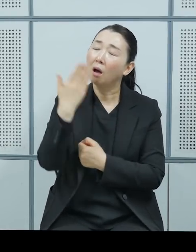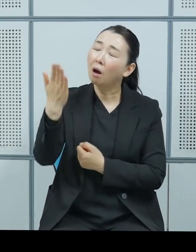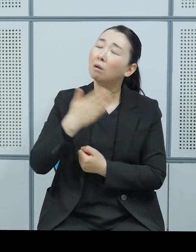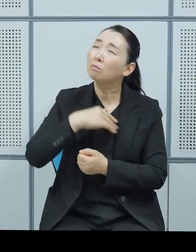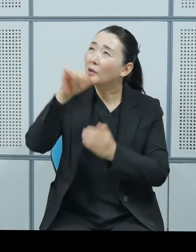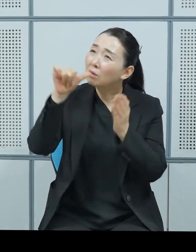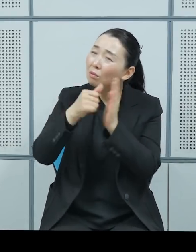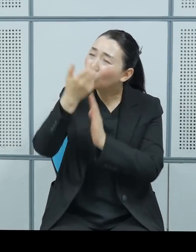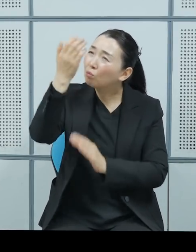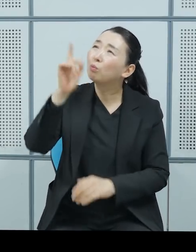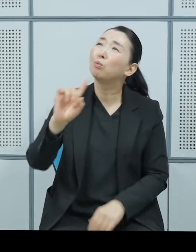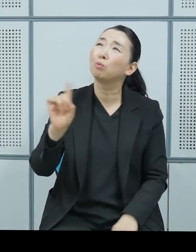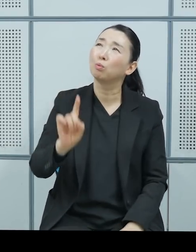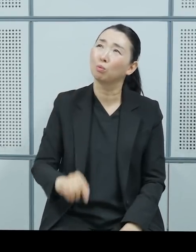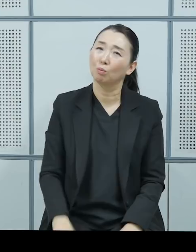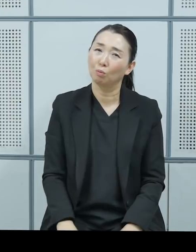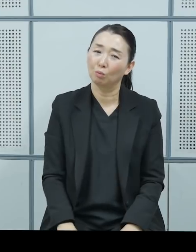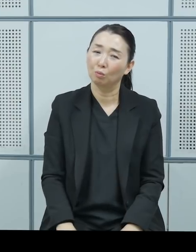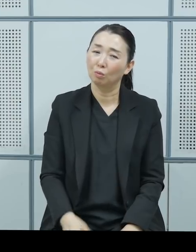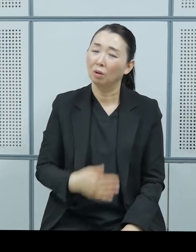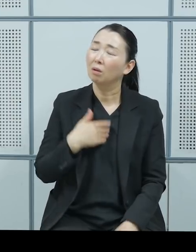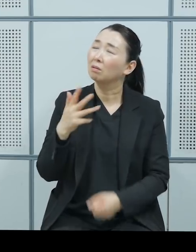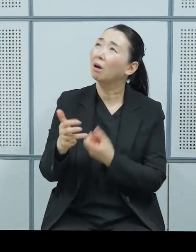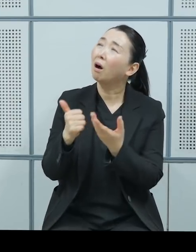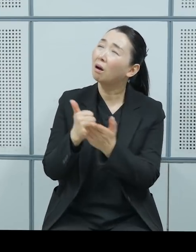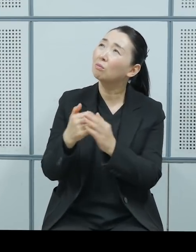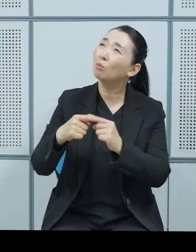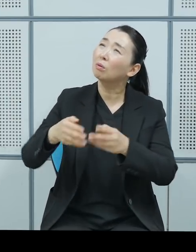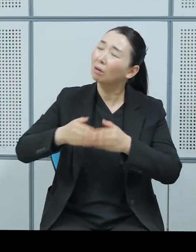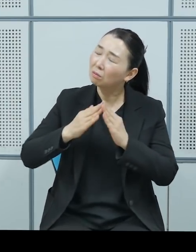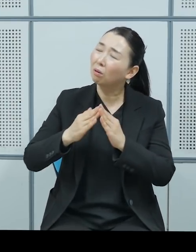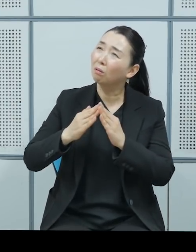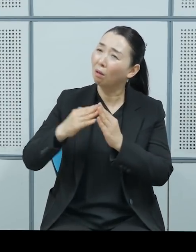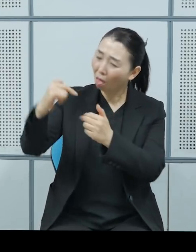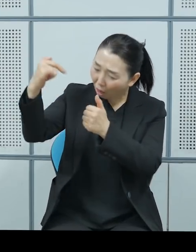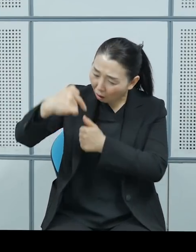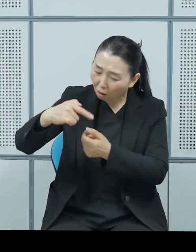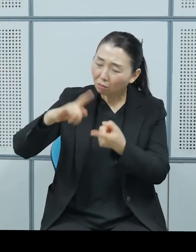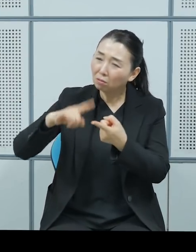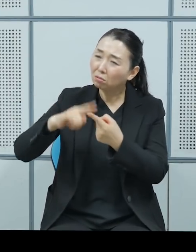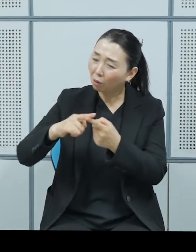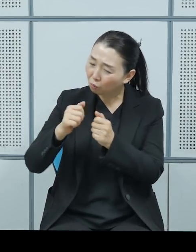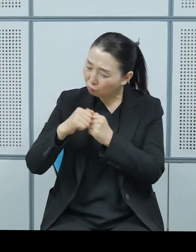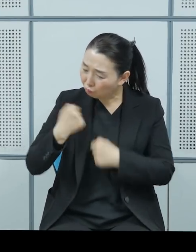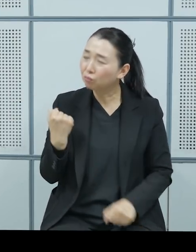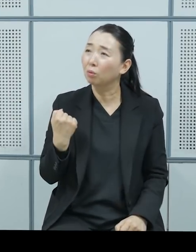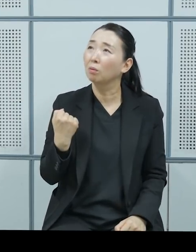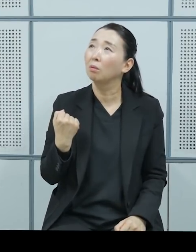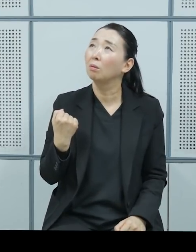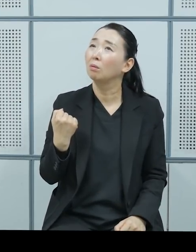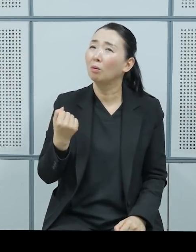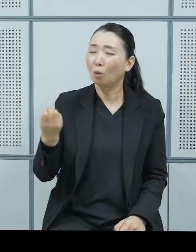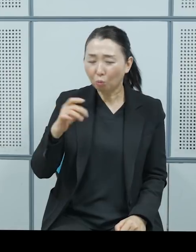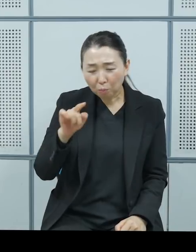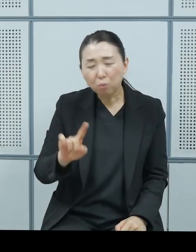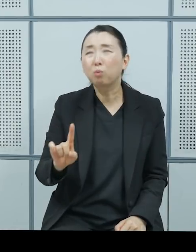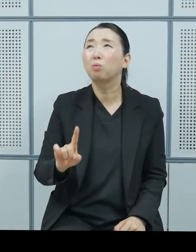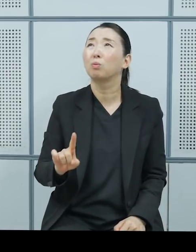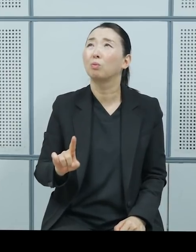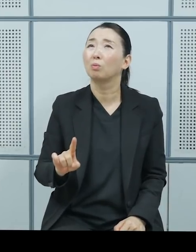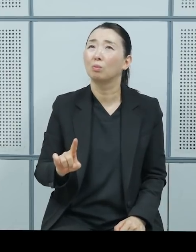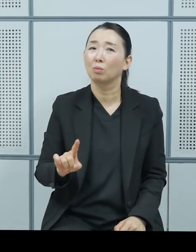인생의 꿈이 뭐예요? 네. 내가 하나님 교회 개척하라고 해서 교회 개척했고 예. 근데 또 이게 뭐예요? 그러고